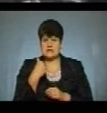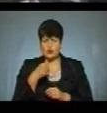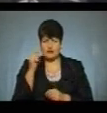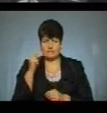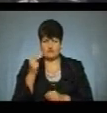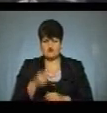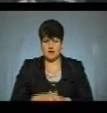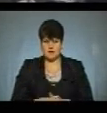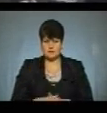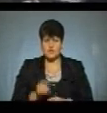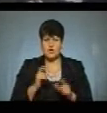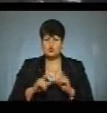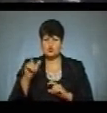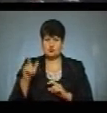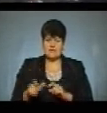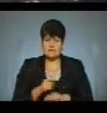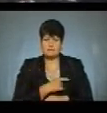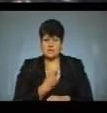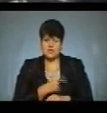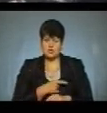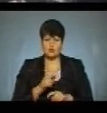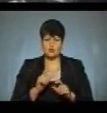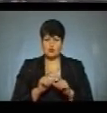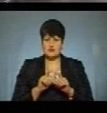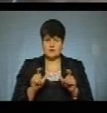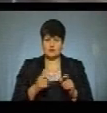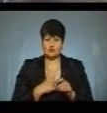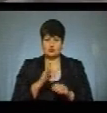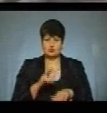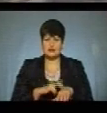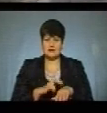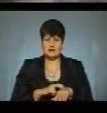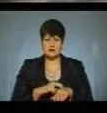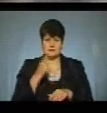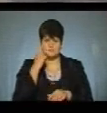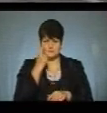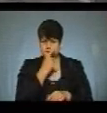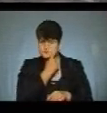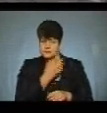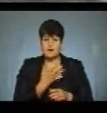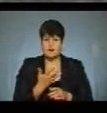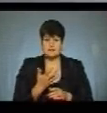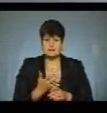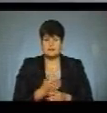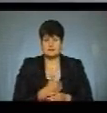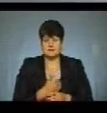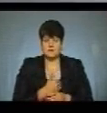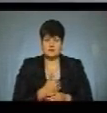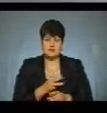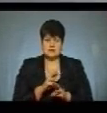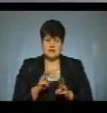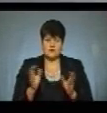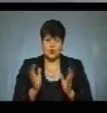навчання. Студент медичного університету Ігор Семчишин хоче стати лікарем-офтальмологом. За ініціативою Міністерства охорони